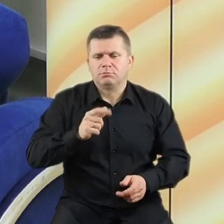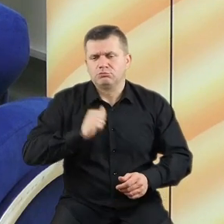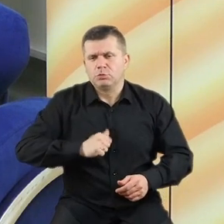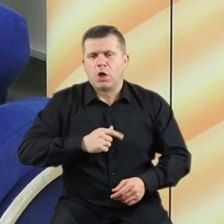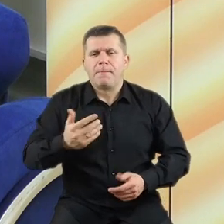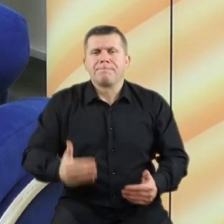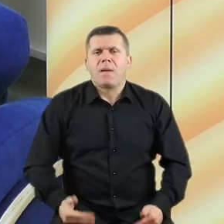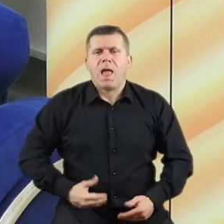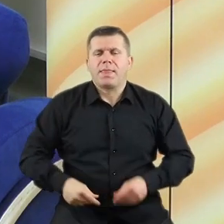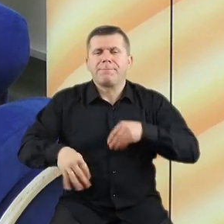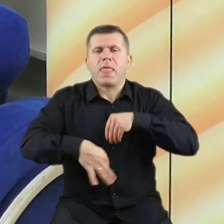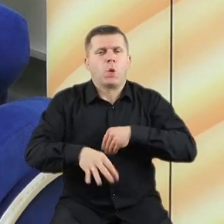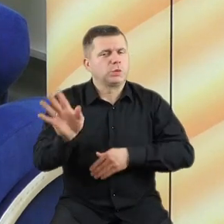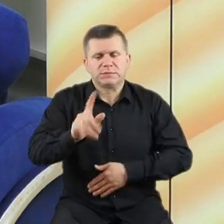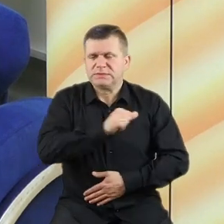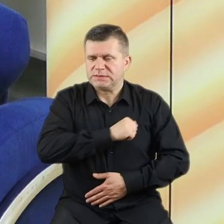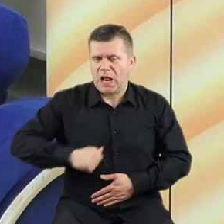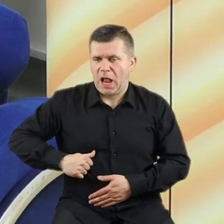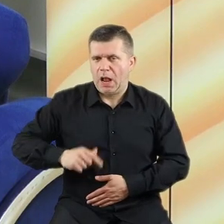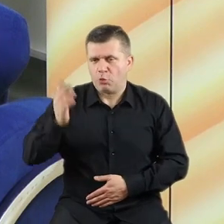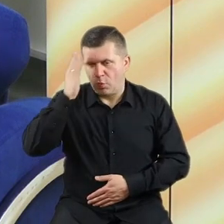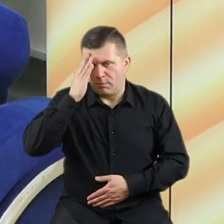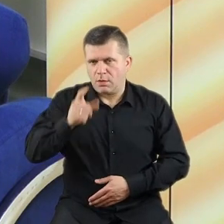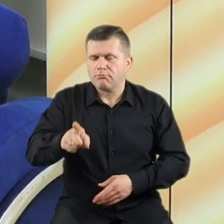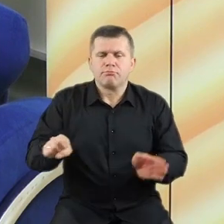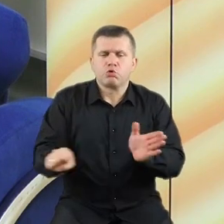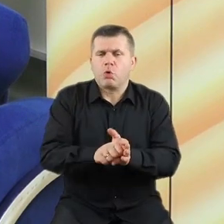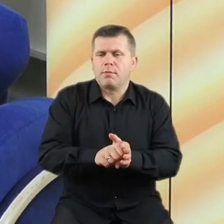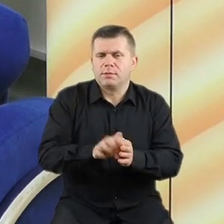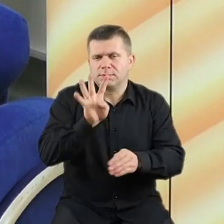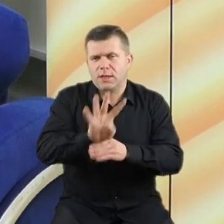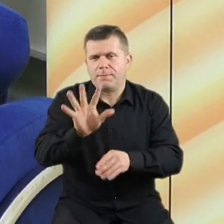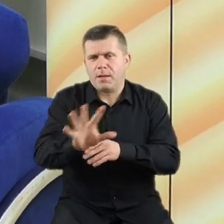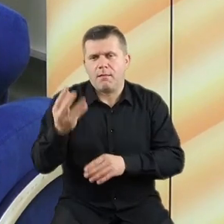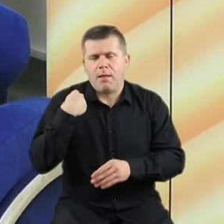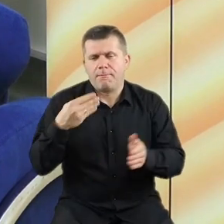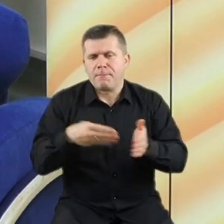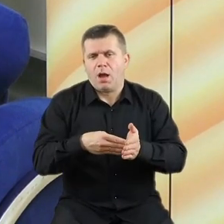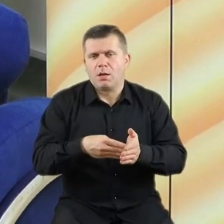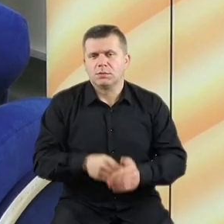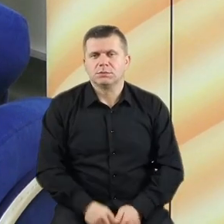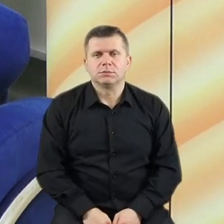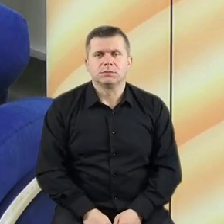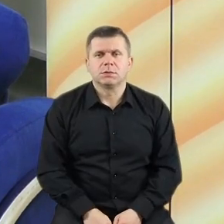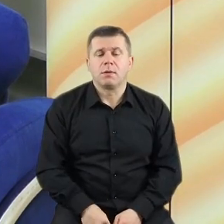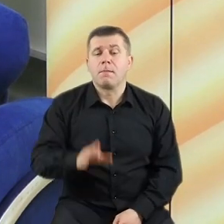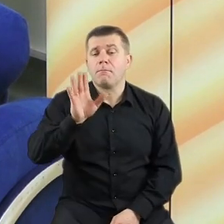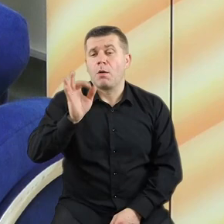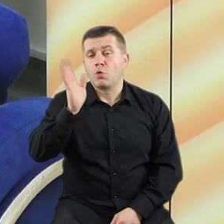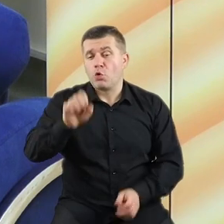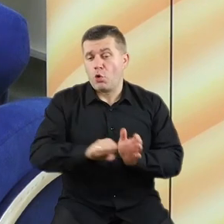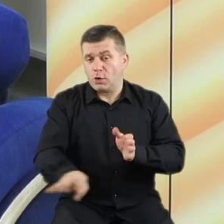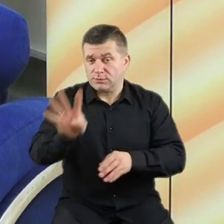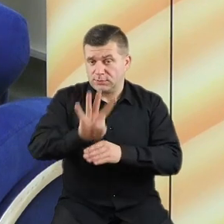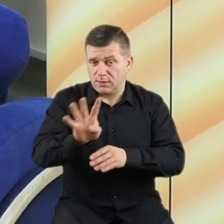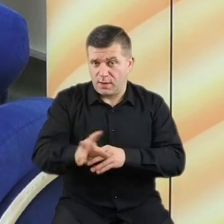takie siusiu-majtki w pieluchach, ale też mogły być to dzieci tylko do 14 czy 15 roku życia, bo od 14 roku